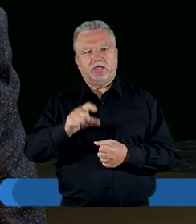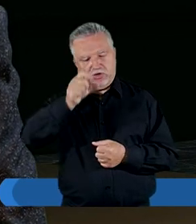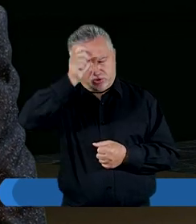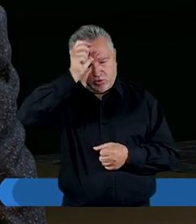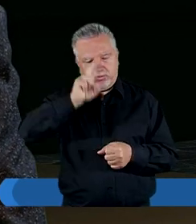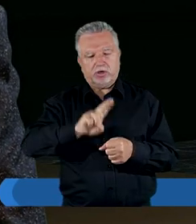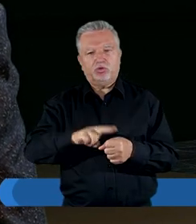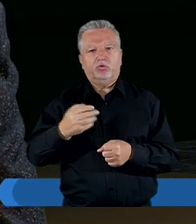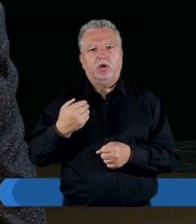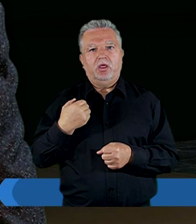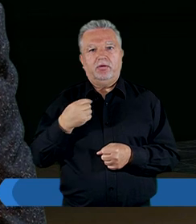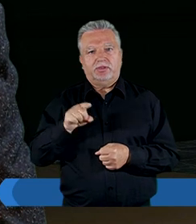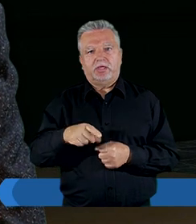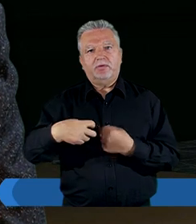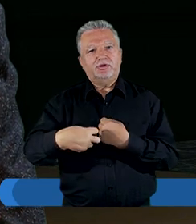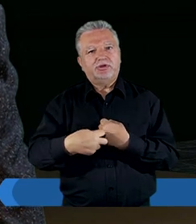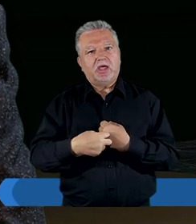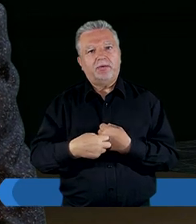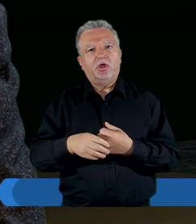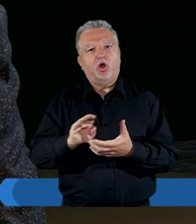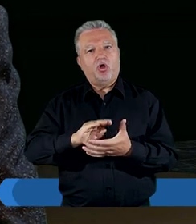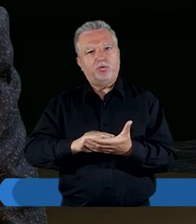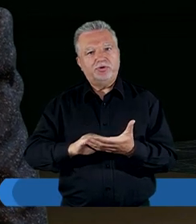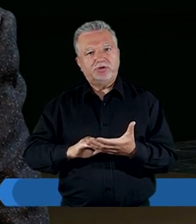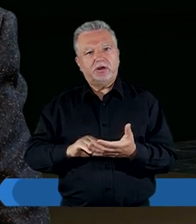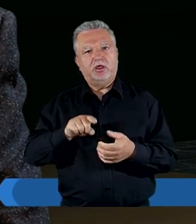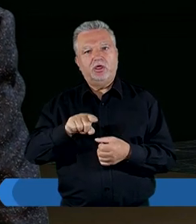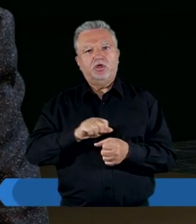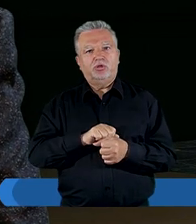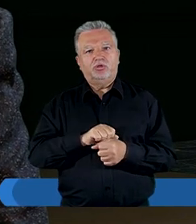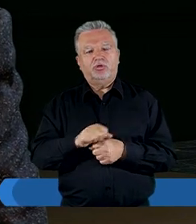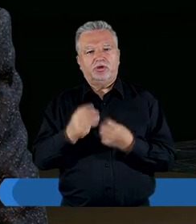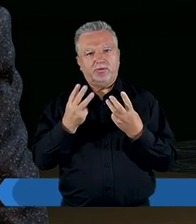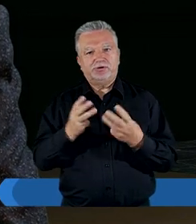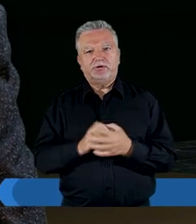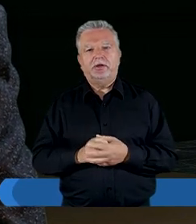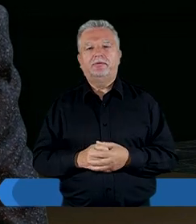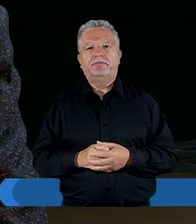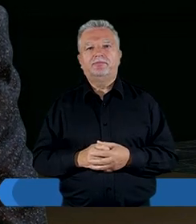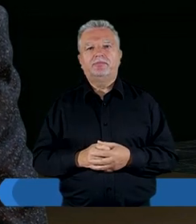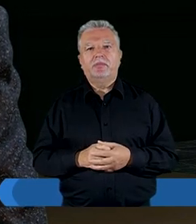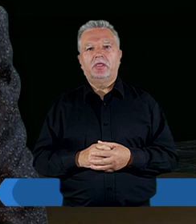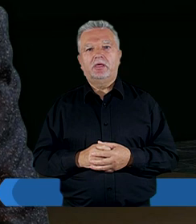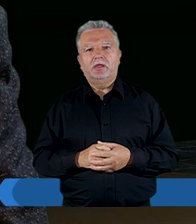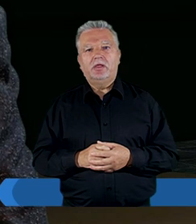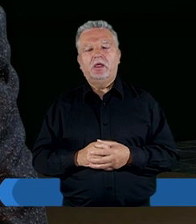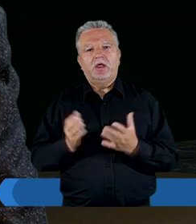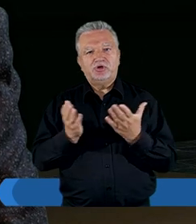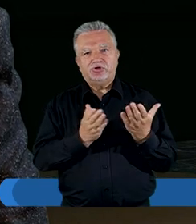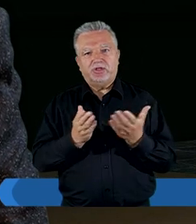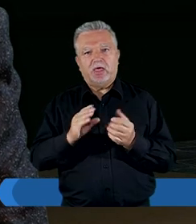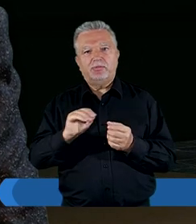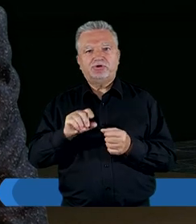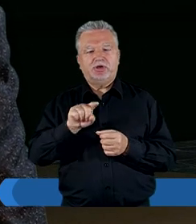był takimi cechami określony. A więc to jest dość istotne. I poza tym czytamy,